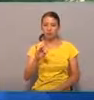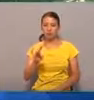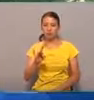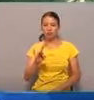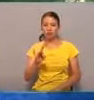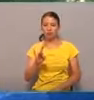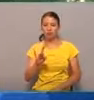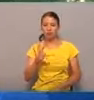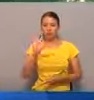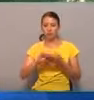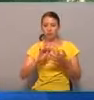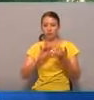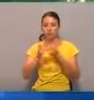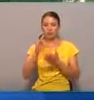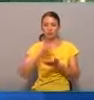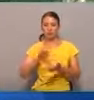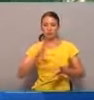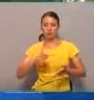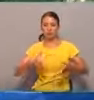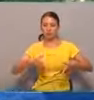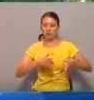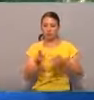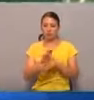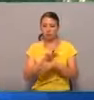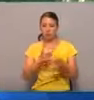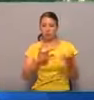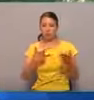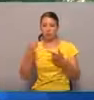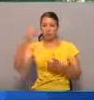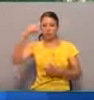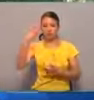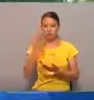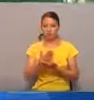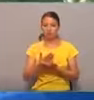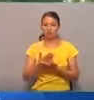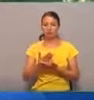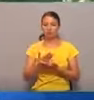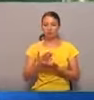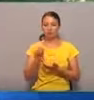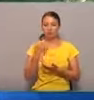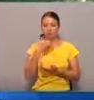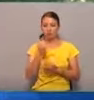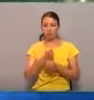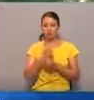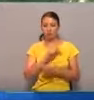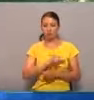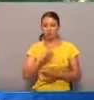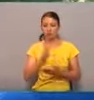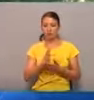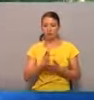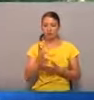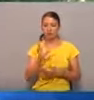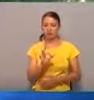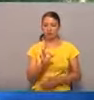барлық ауыл ортасының барлық жолдары түгел асфальттанған, жарықтанған, тағы да істелетін жұмыстар көп әрине. Сонда да